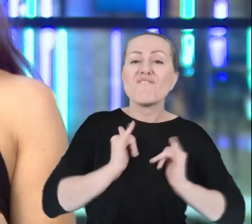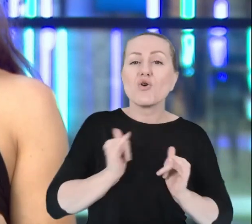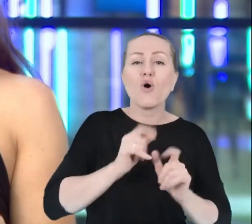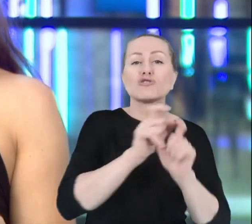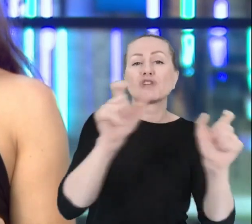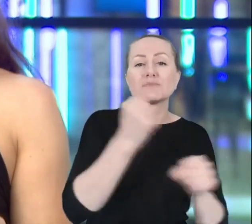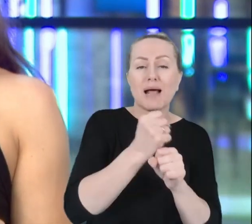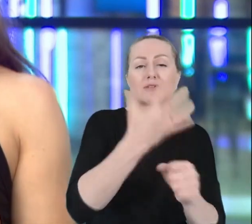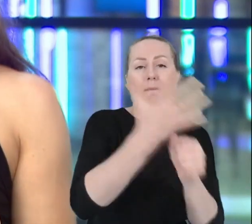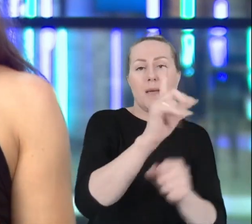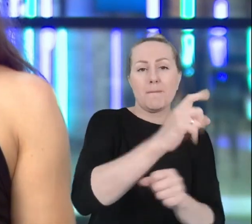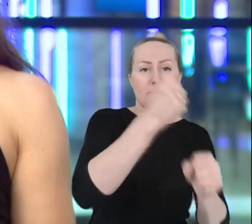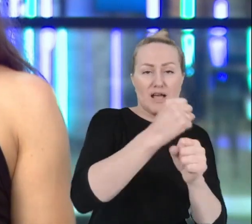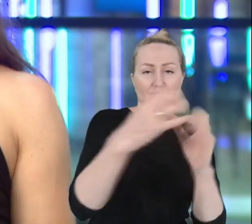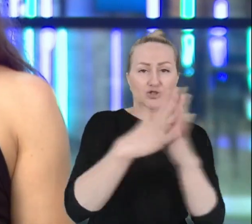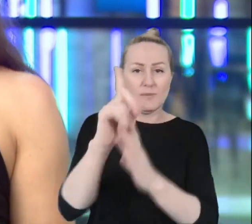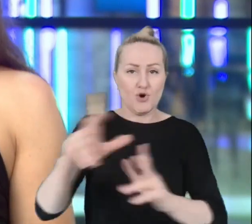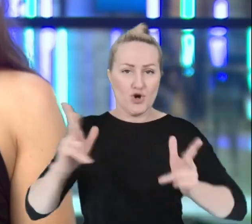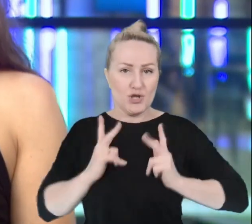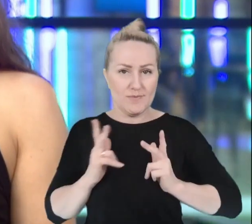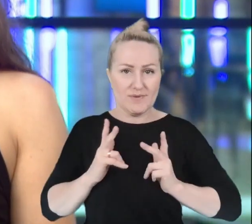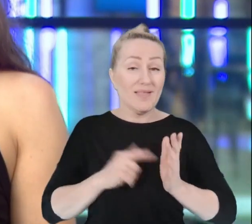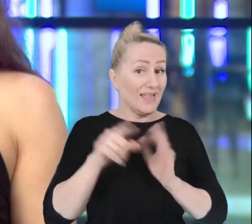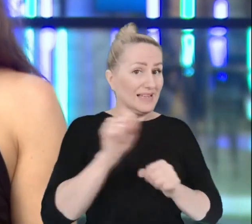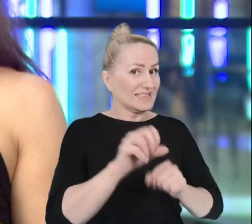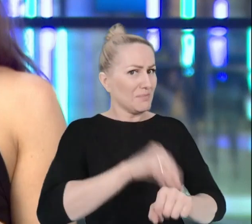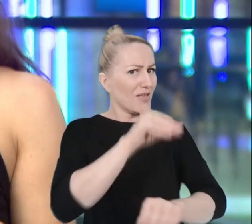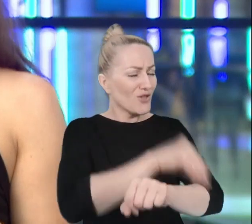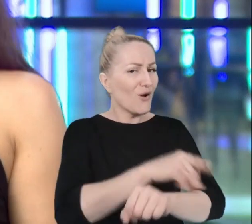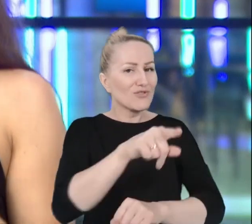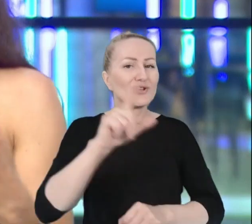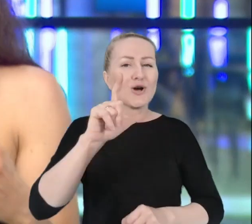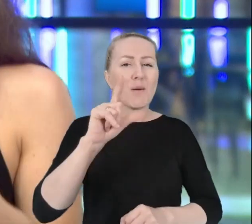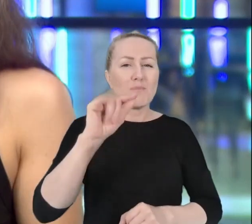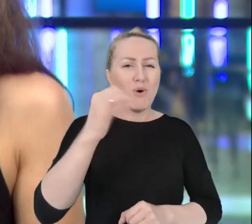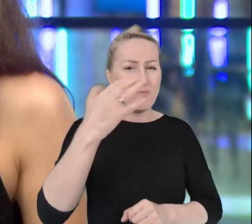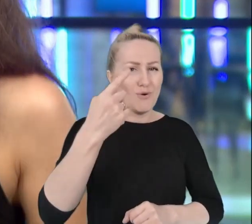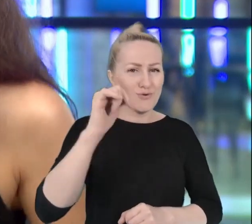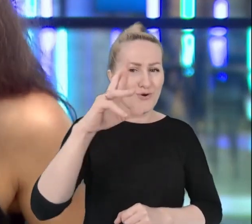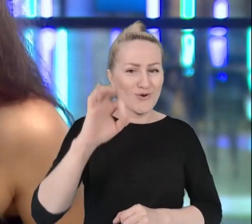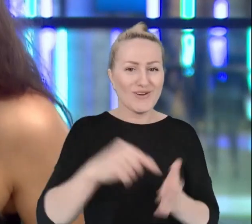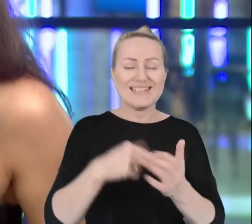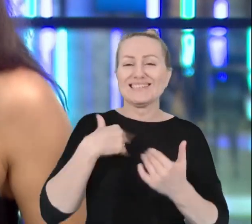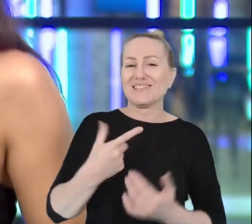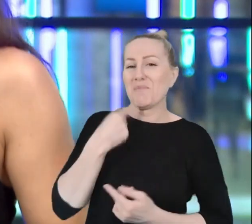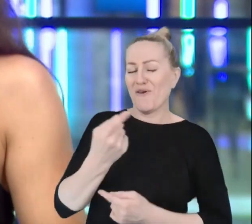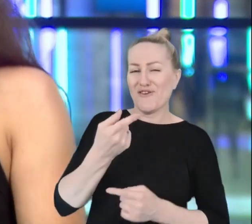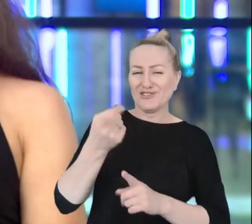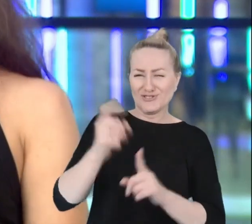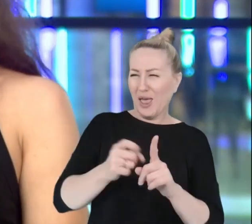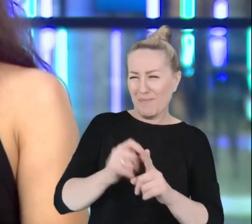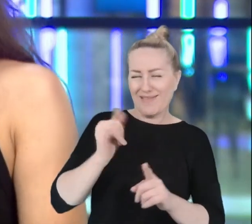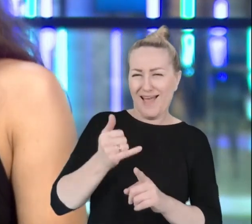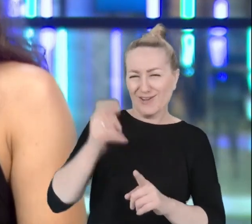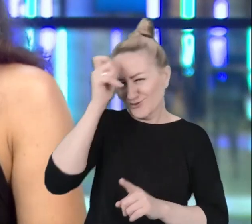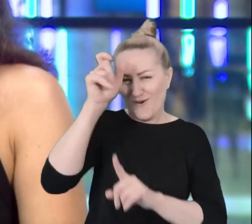pracy, 10 minut odpoczynku. Jest taka metoda, chyba się nazywa Pomodoro. Chciałam powiedzieć potato, człowiek ziemniak, to jest takie skojarzenie. Ziemniak.